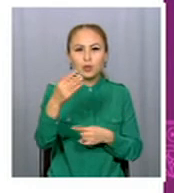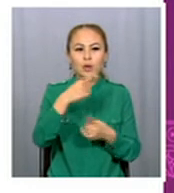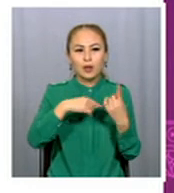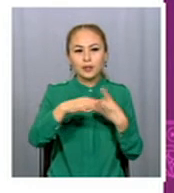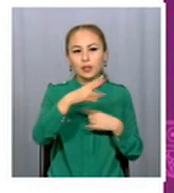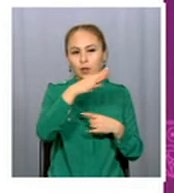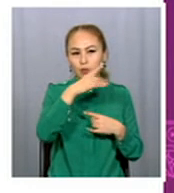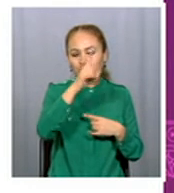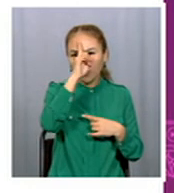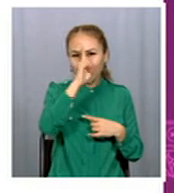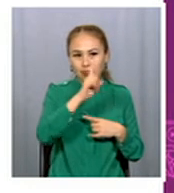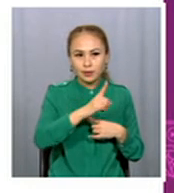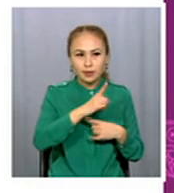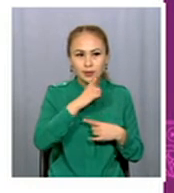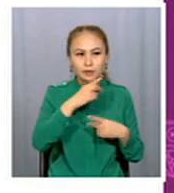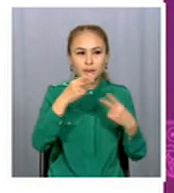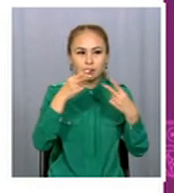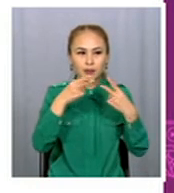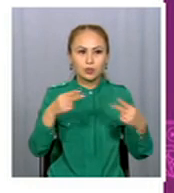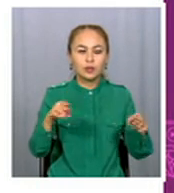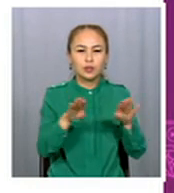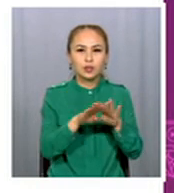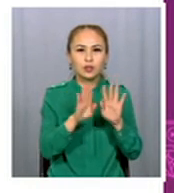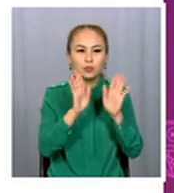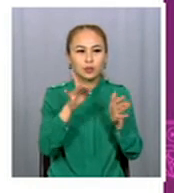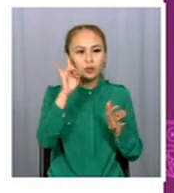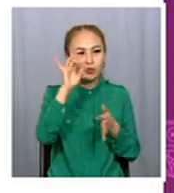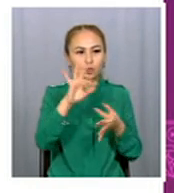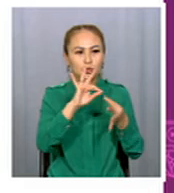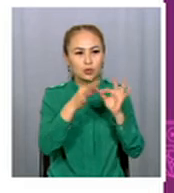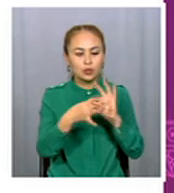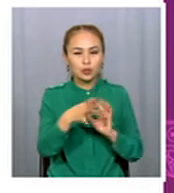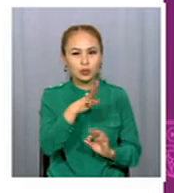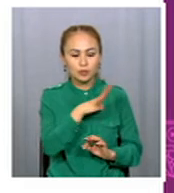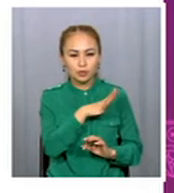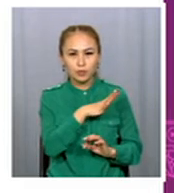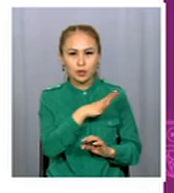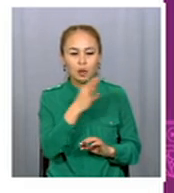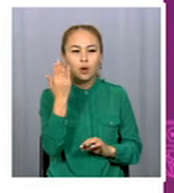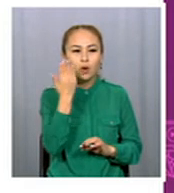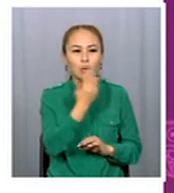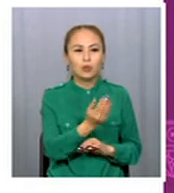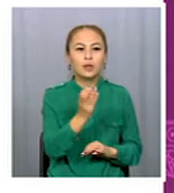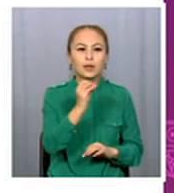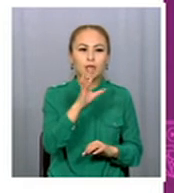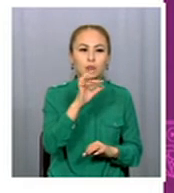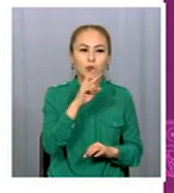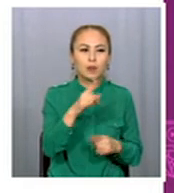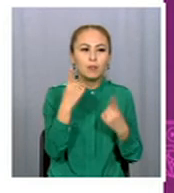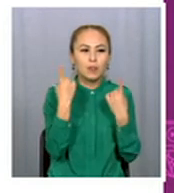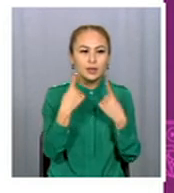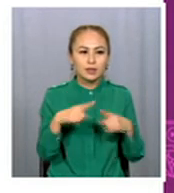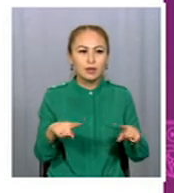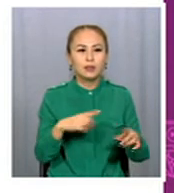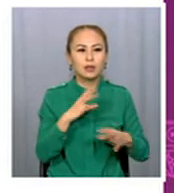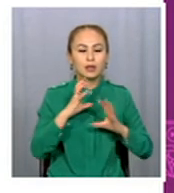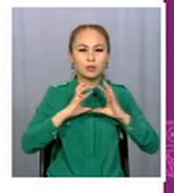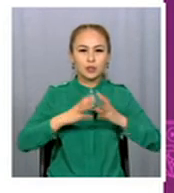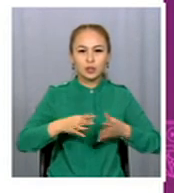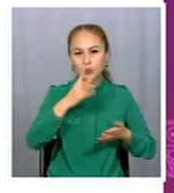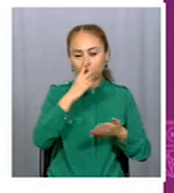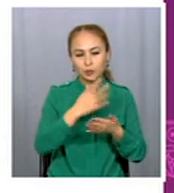сол айналған уақыт бір айға тең болатынын түсіндіріп жатты. Олар Ерболға басқа